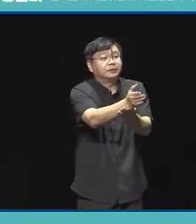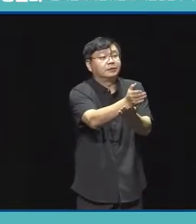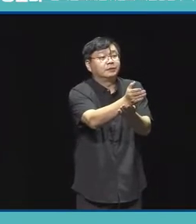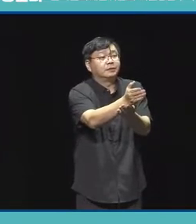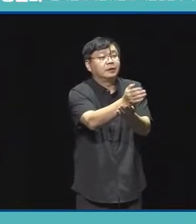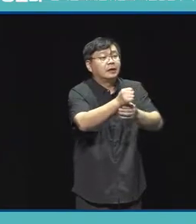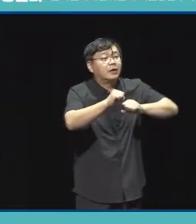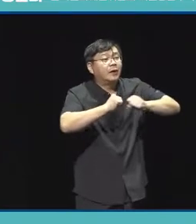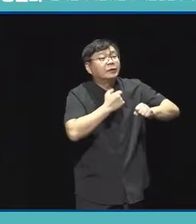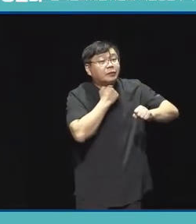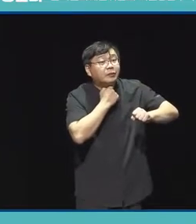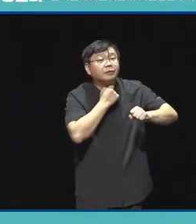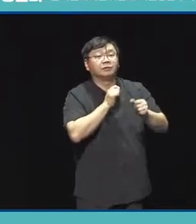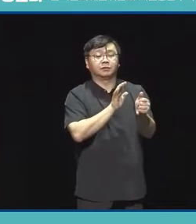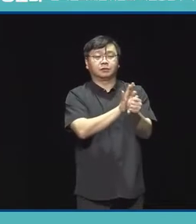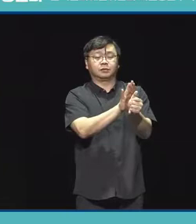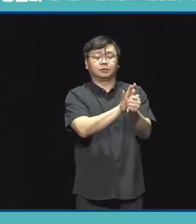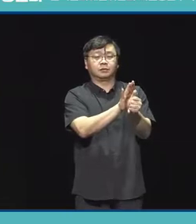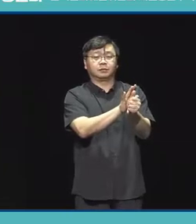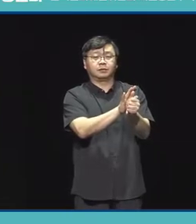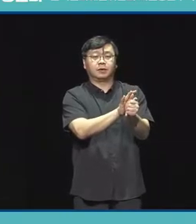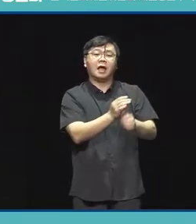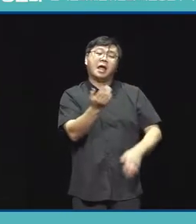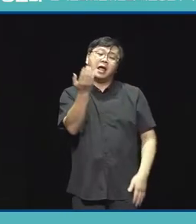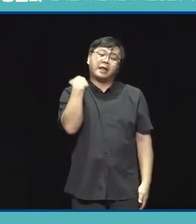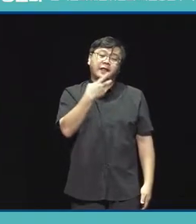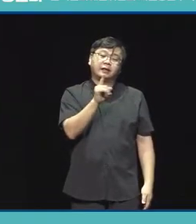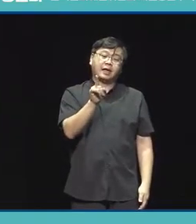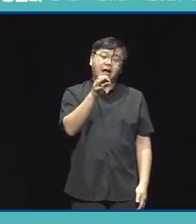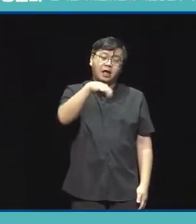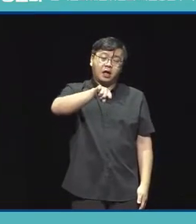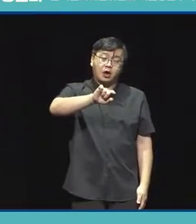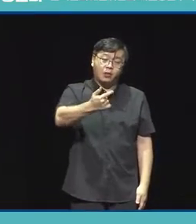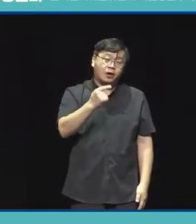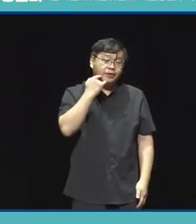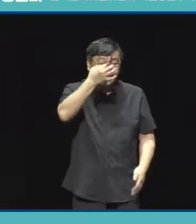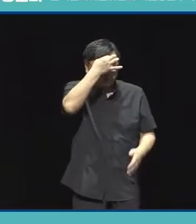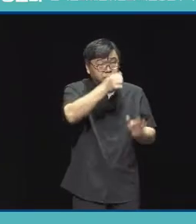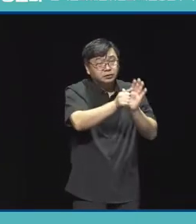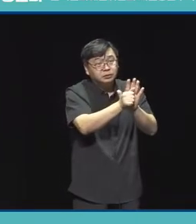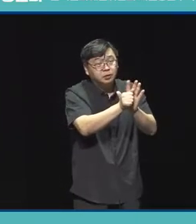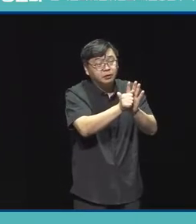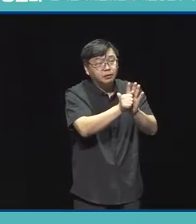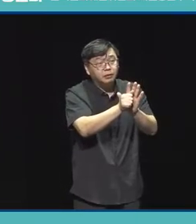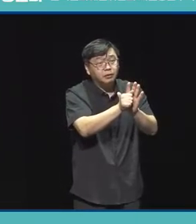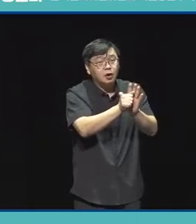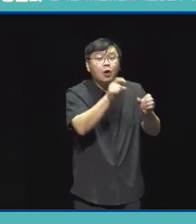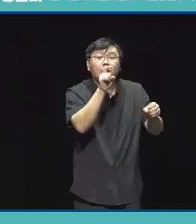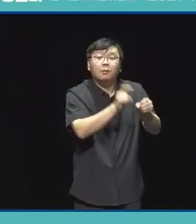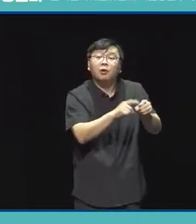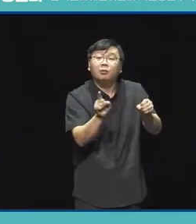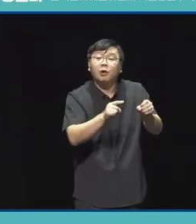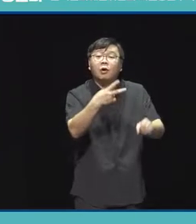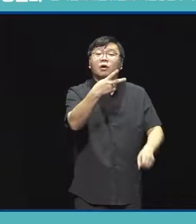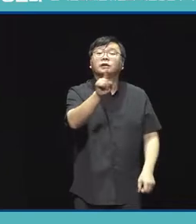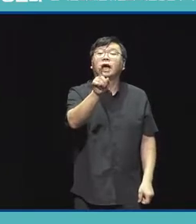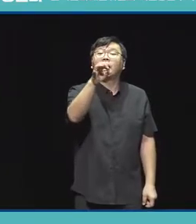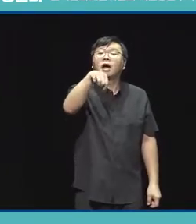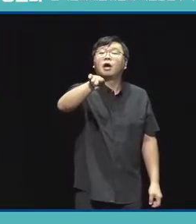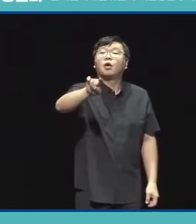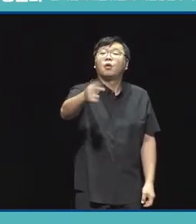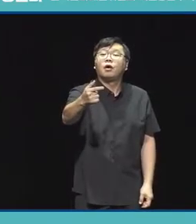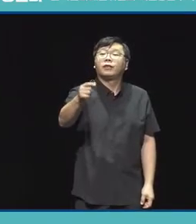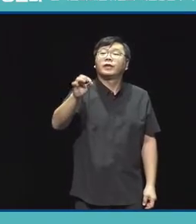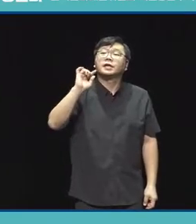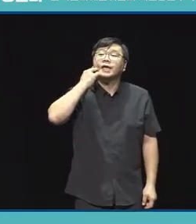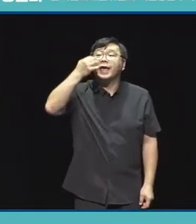지원하는 사업입니다. 기존의 다원 예술 지원 사업이라는 게 처음 생겨날 때의 취지가 다원예술이라고 딱